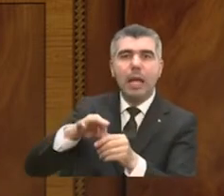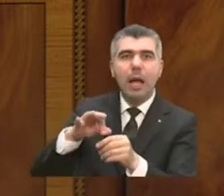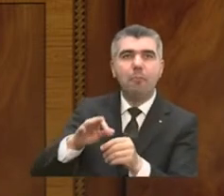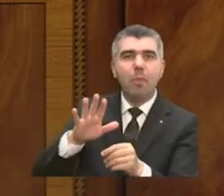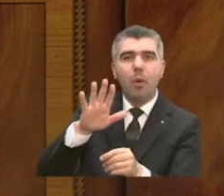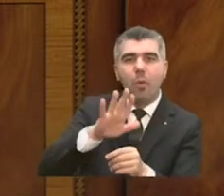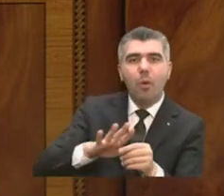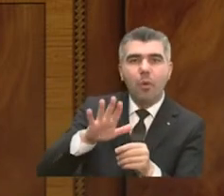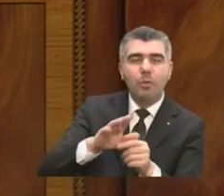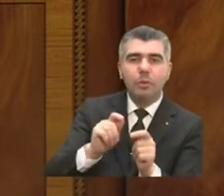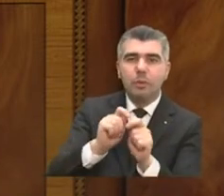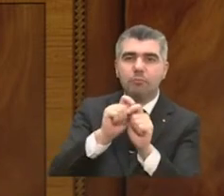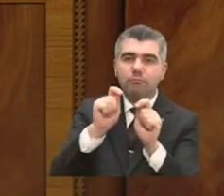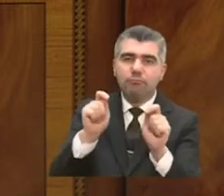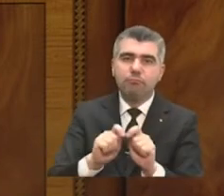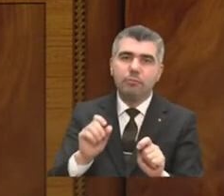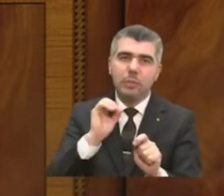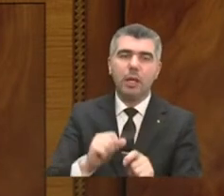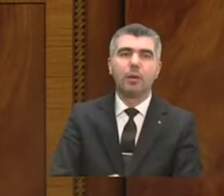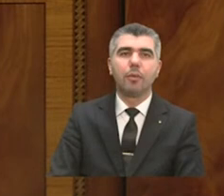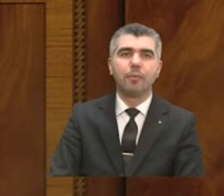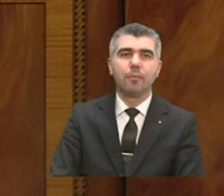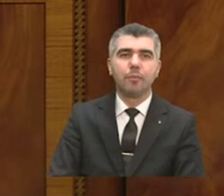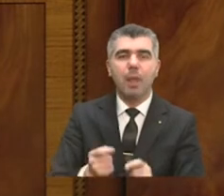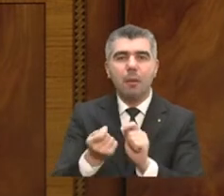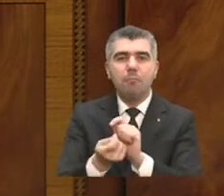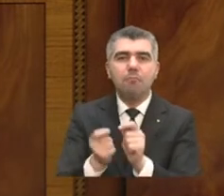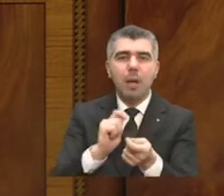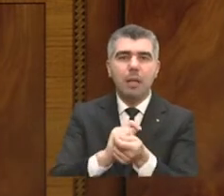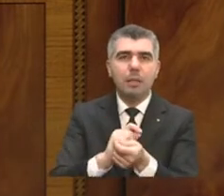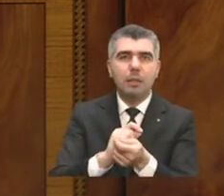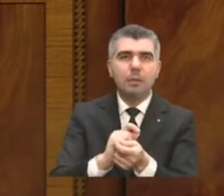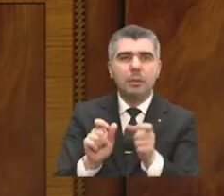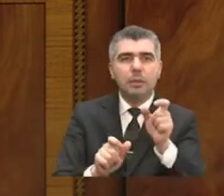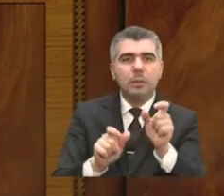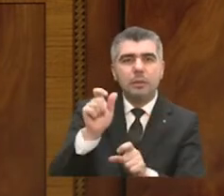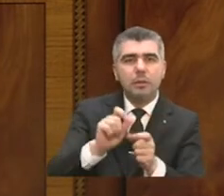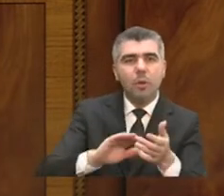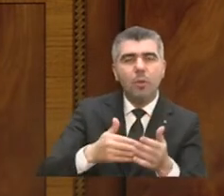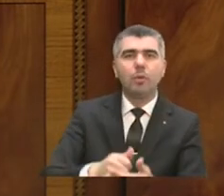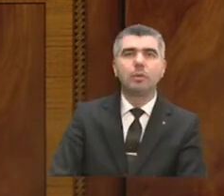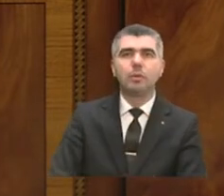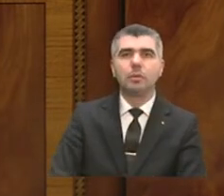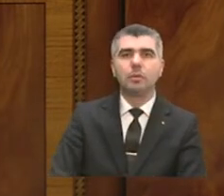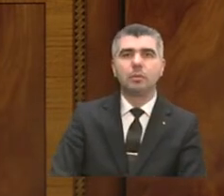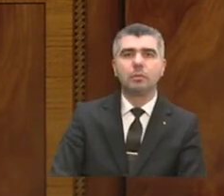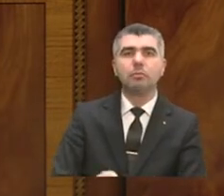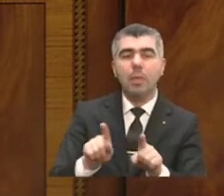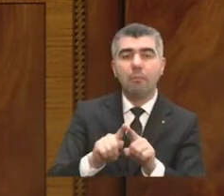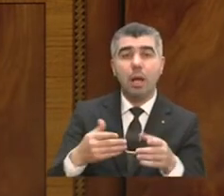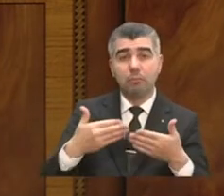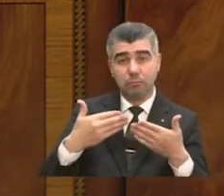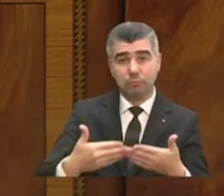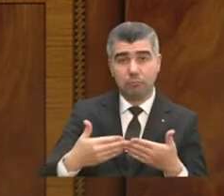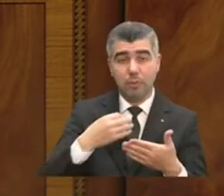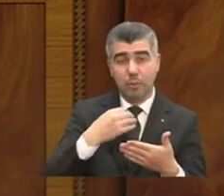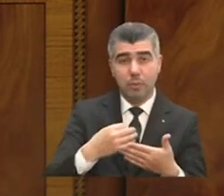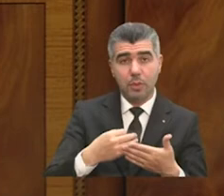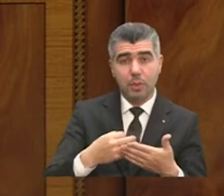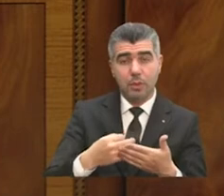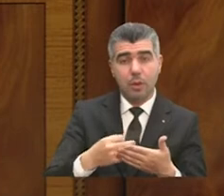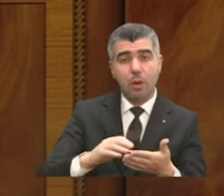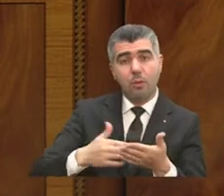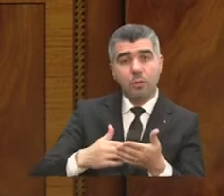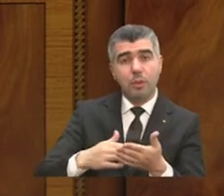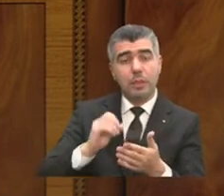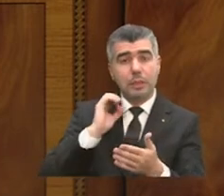notre stratégie, la stratégie de notre diplomatie, notamment en termes du nombre